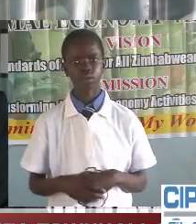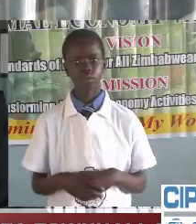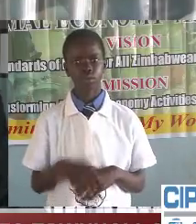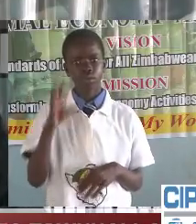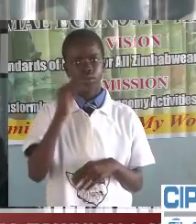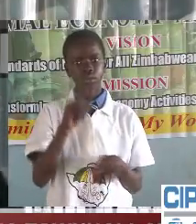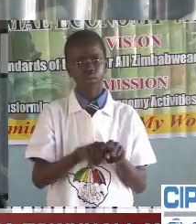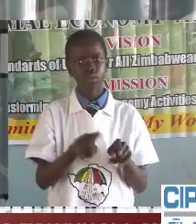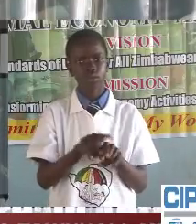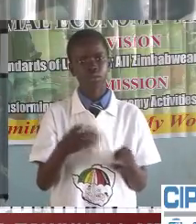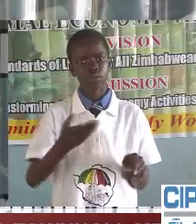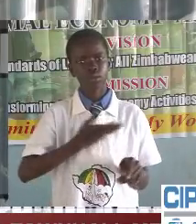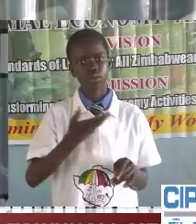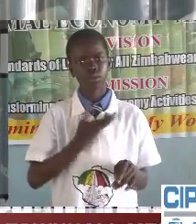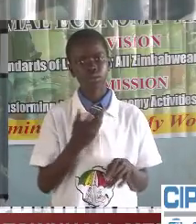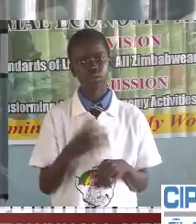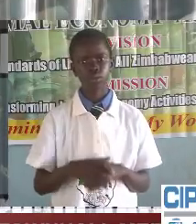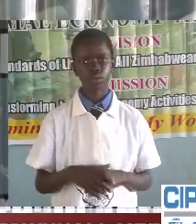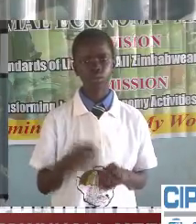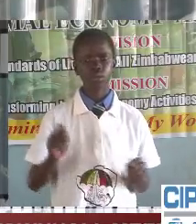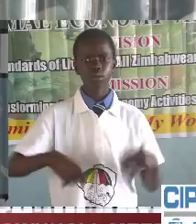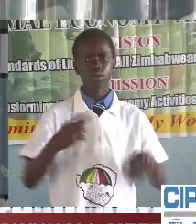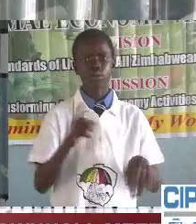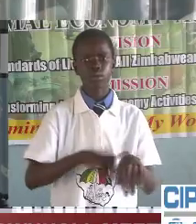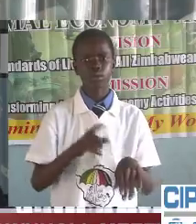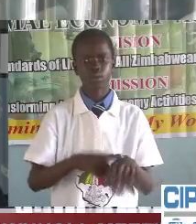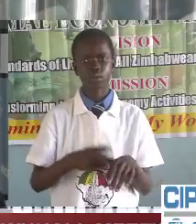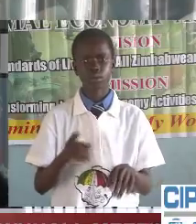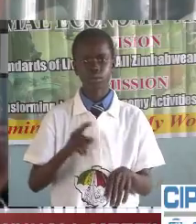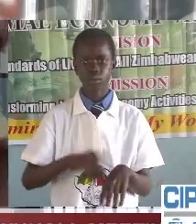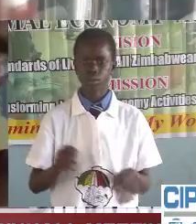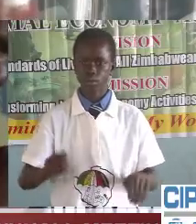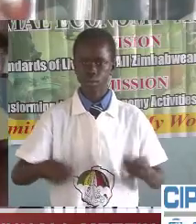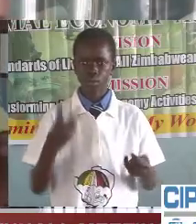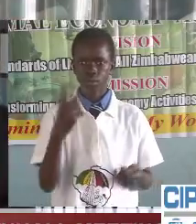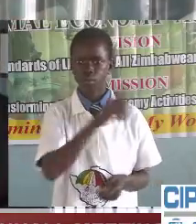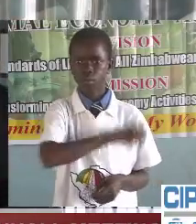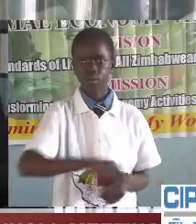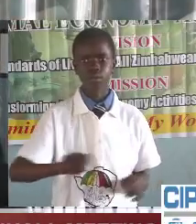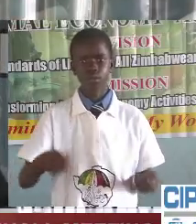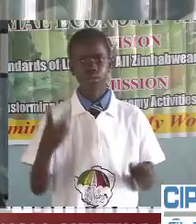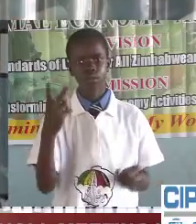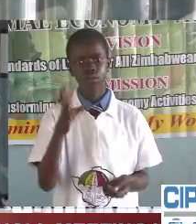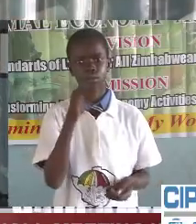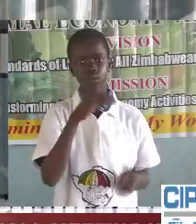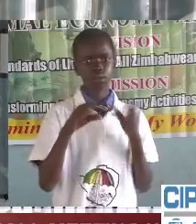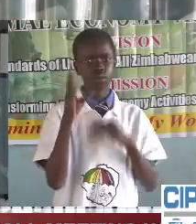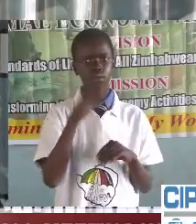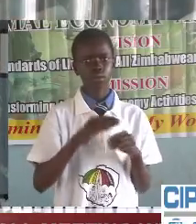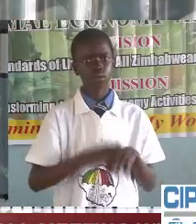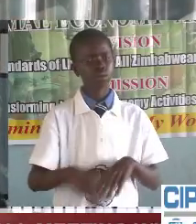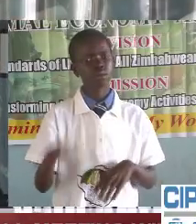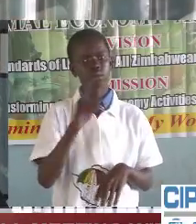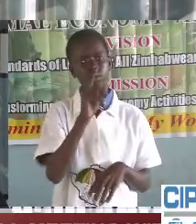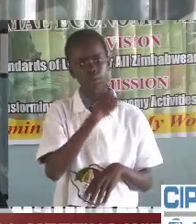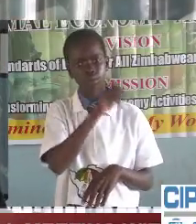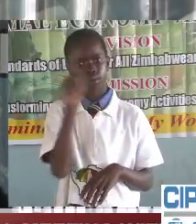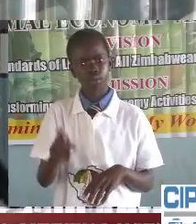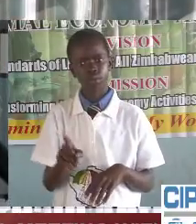sakansela. Ndinoti ndofunga time yangu atapuwa time yakwana, asi tichadzoka futi tichitaurirana sununguka yekutaura zvamunoda